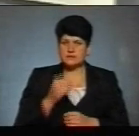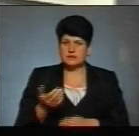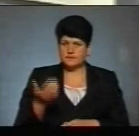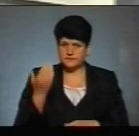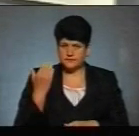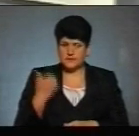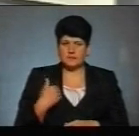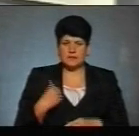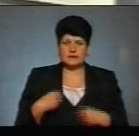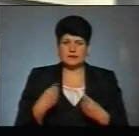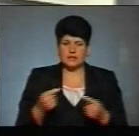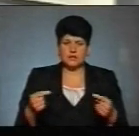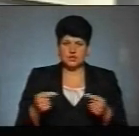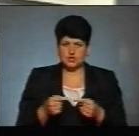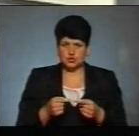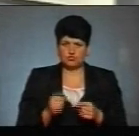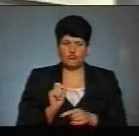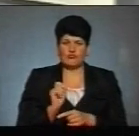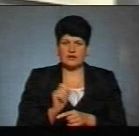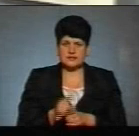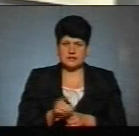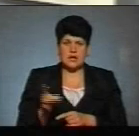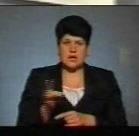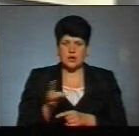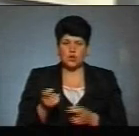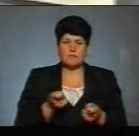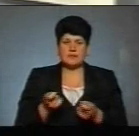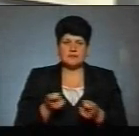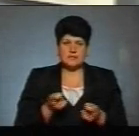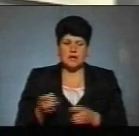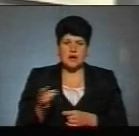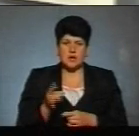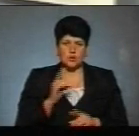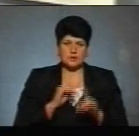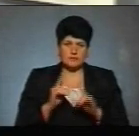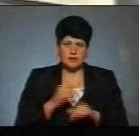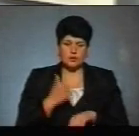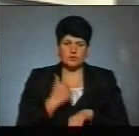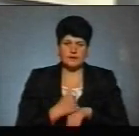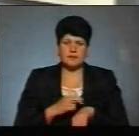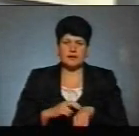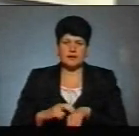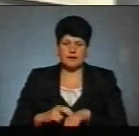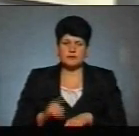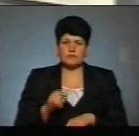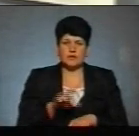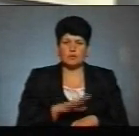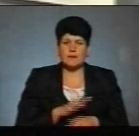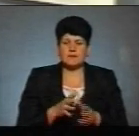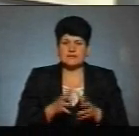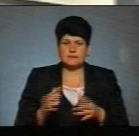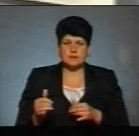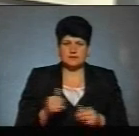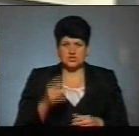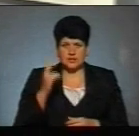ми дали чітку вказівку районним адміністраціям, районним радам і головним лікарям, щоб вони були максимально забезпечені